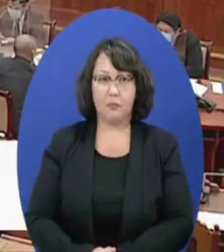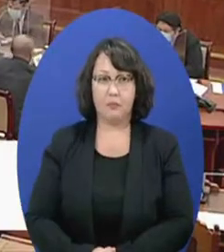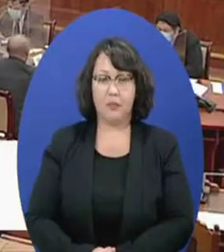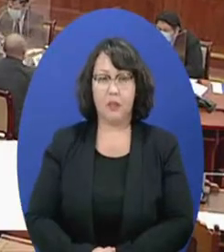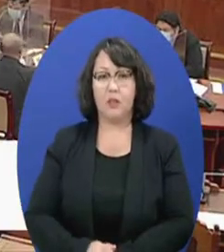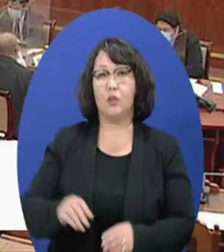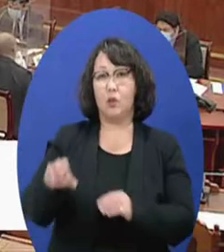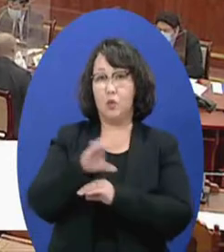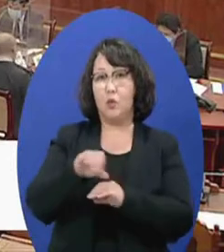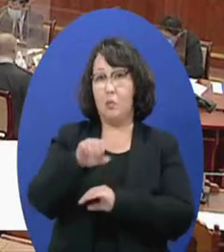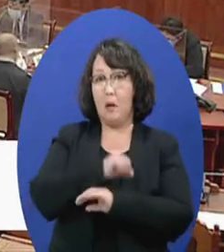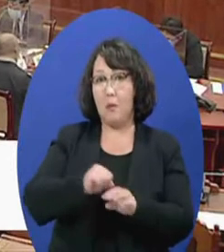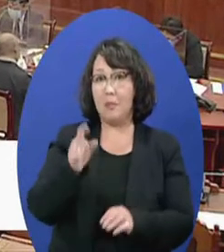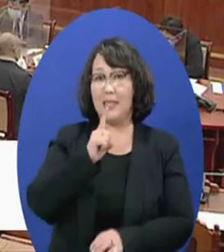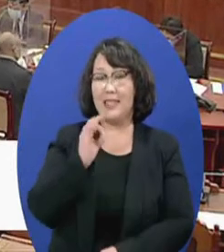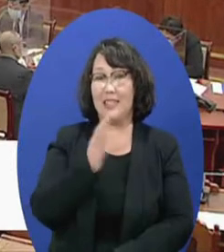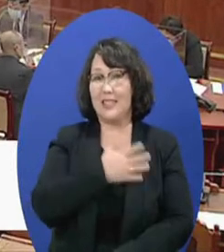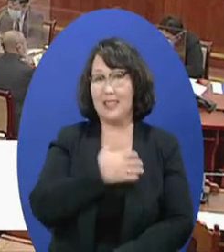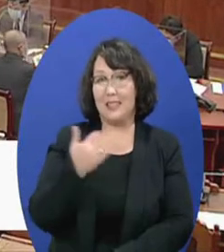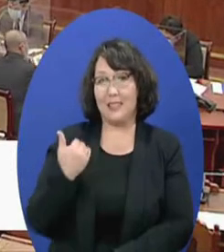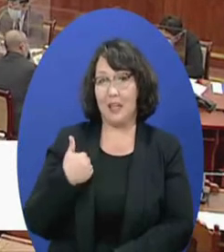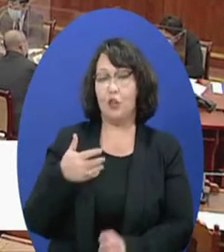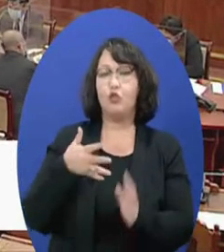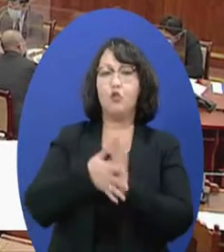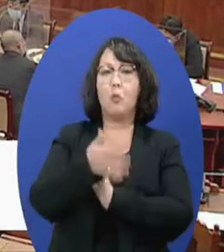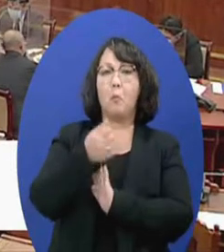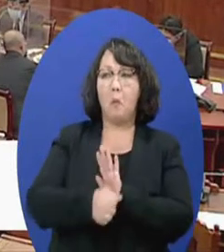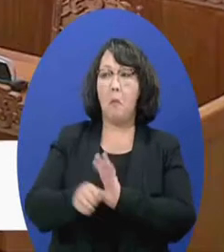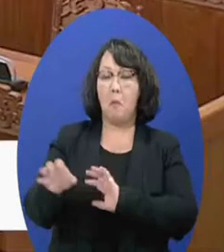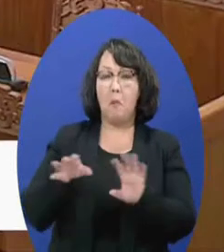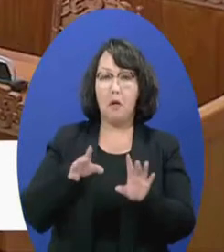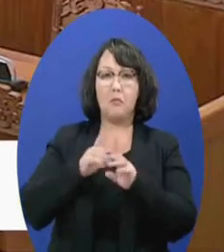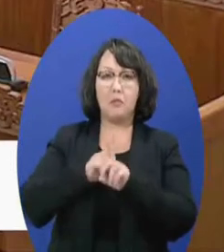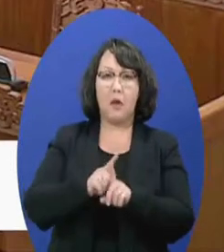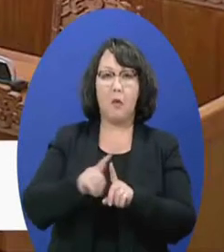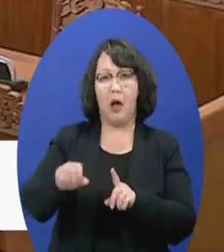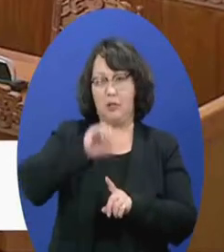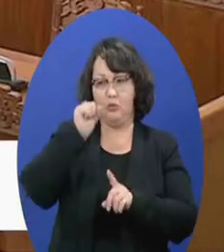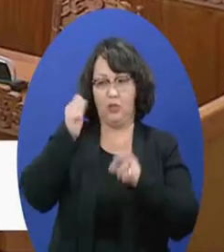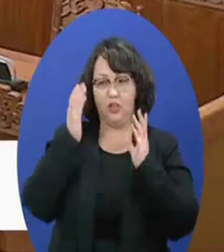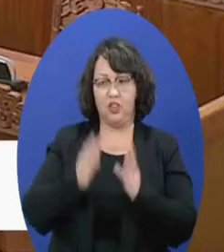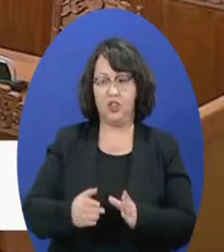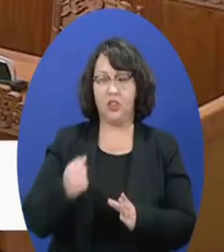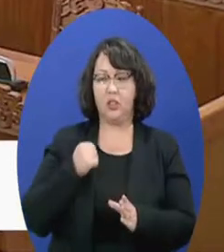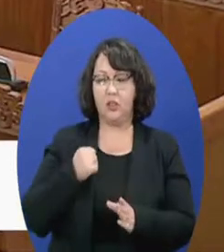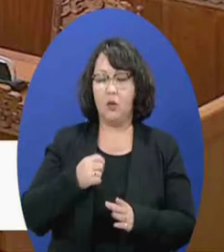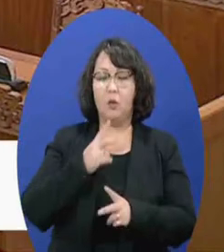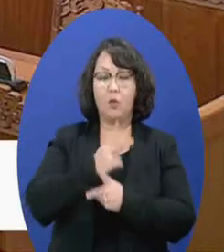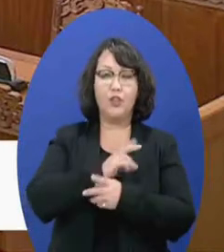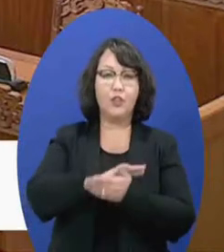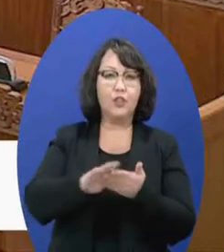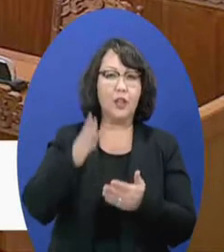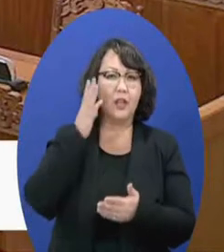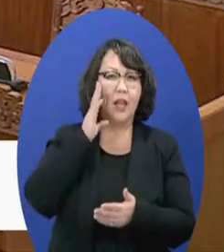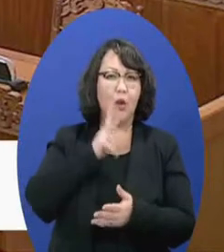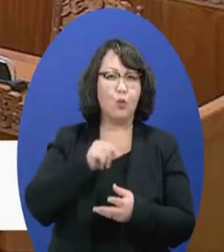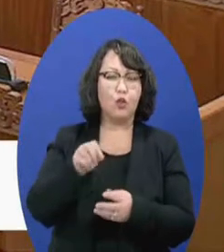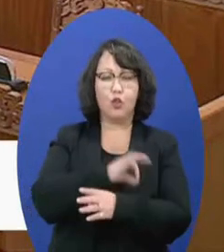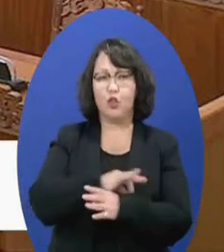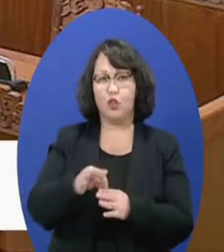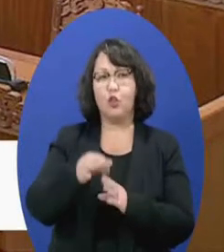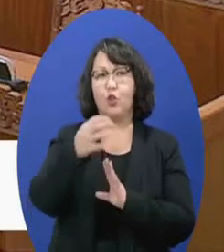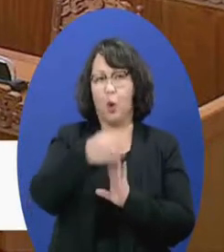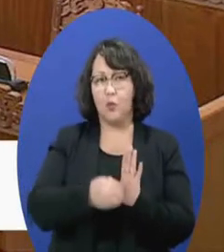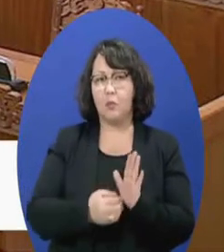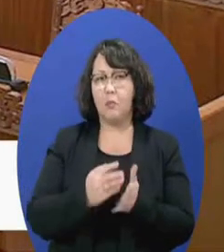За Сум аймгийн засаг дарга нар өөрийн гэсэн төсөвтэй энэ төсвийн хүрээнд асуудлаа шийдч чаддаг байхыг хуулийн шинжилсэн найруулгын төсөлд тусгасан.